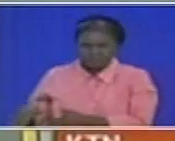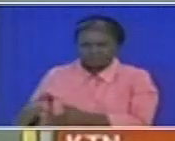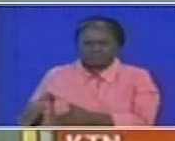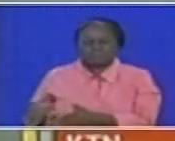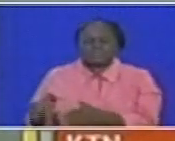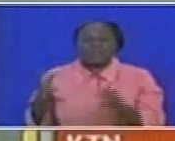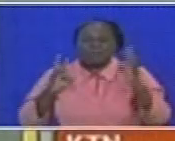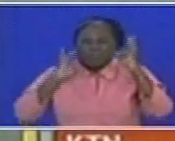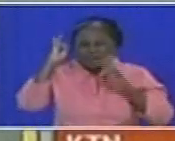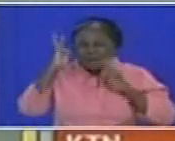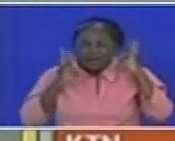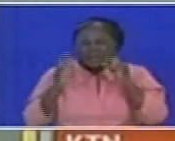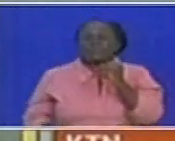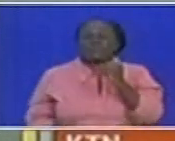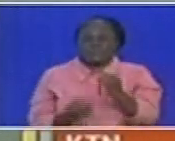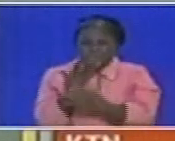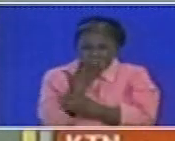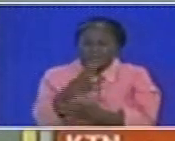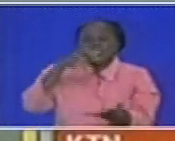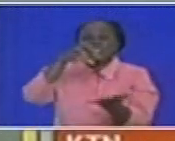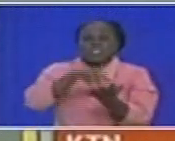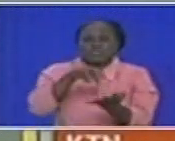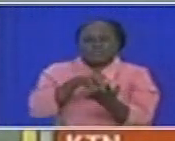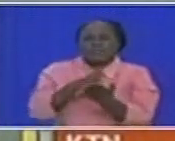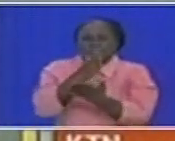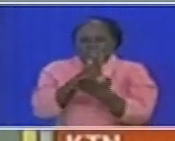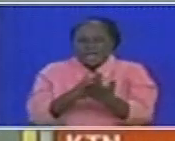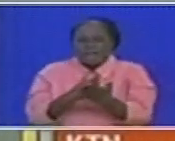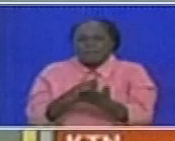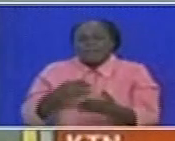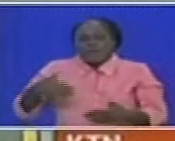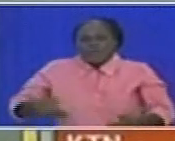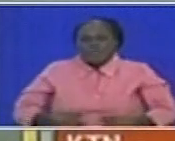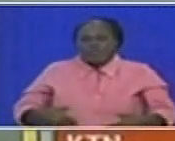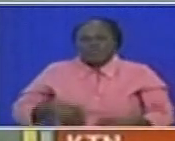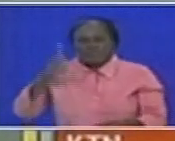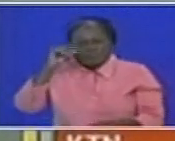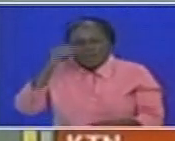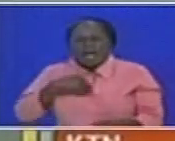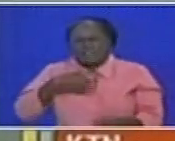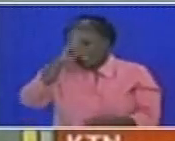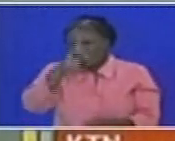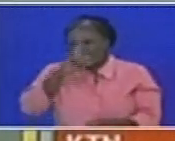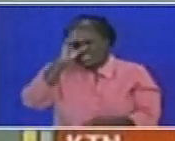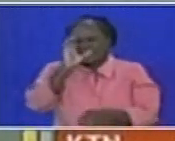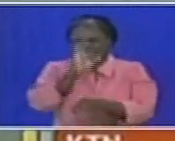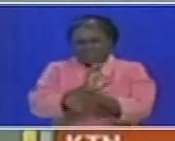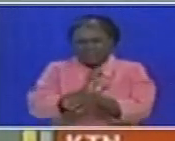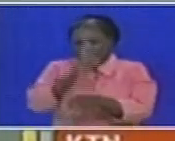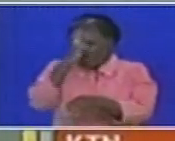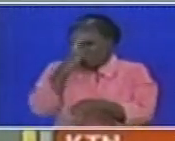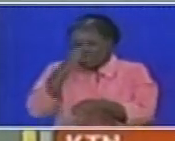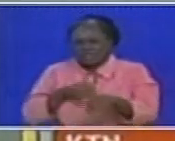Hofu imechipuka kuhusu hali ya baadhi ya vijana wa pwani kuwa na misimamo mikali ya kidini na kufikia upeo